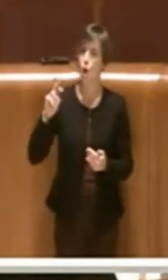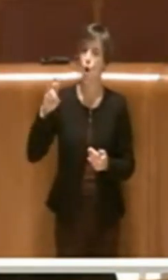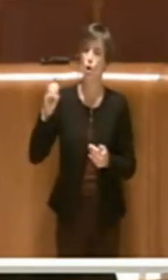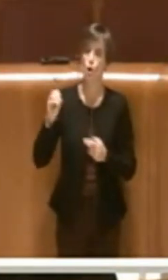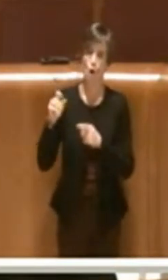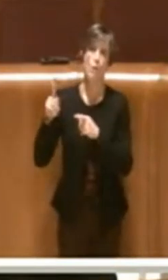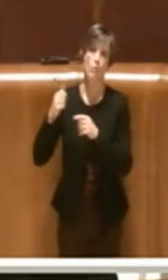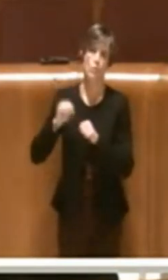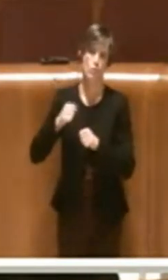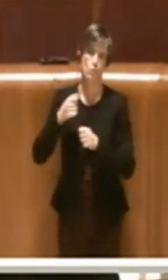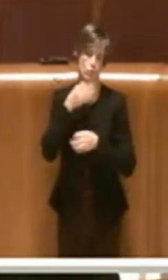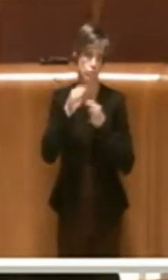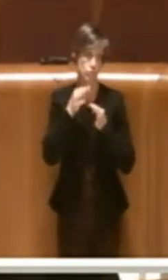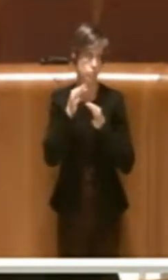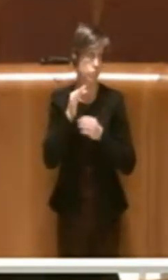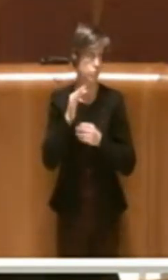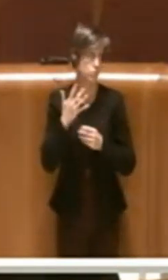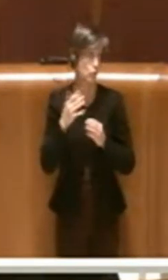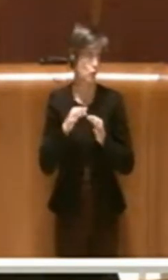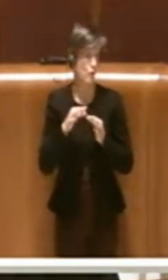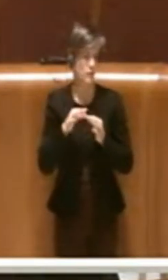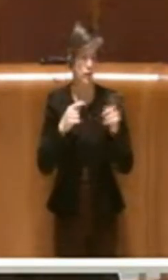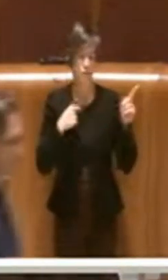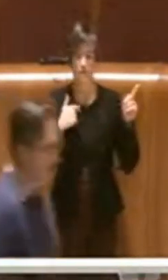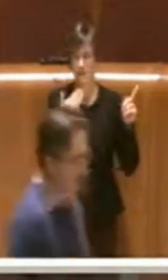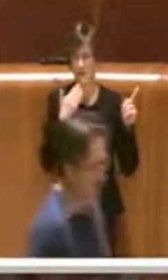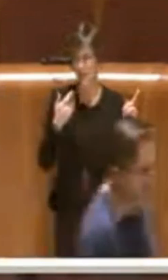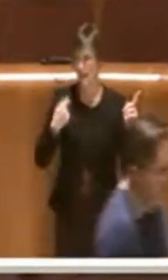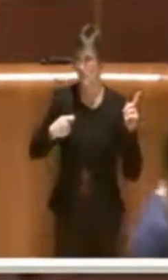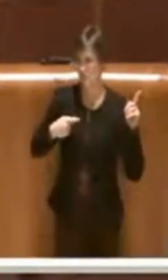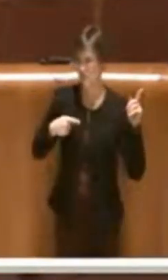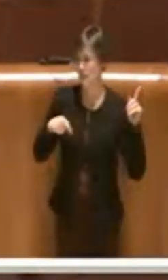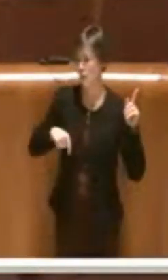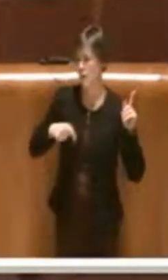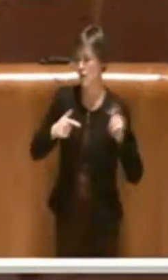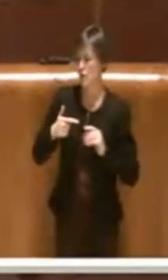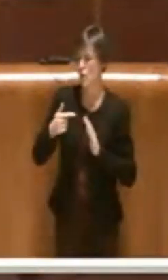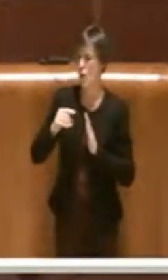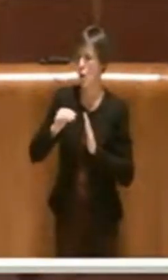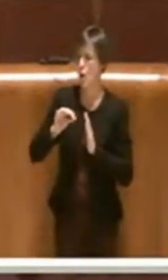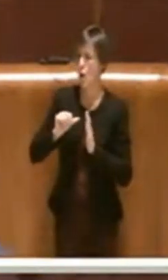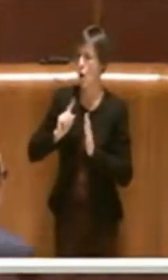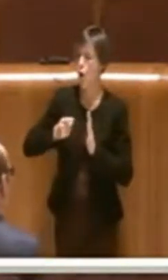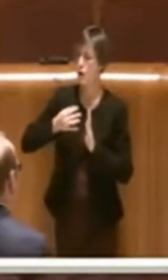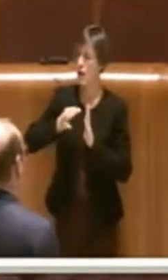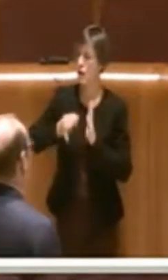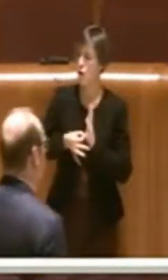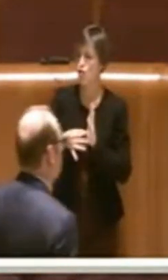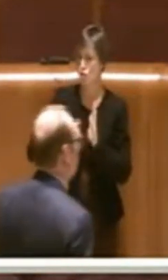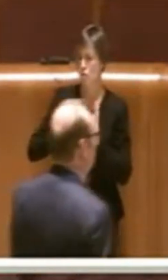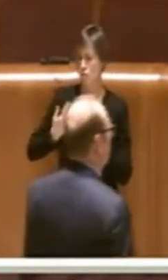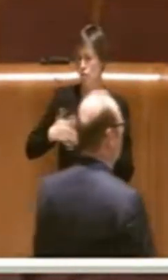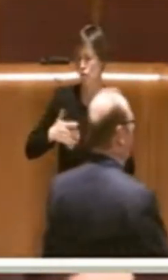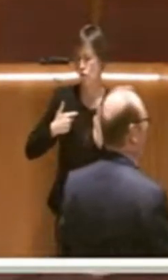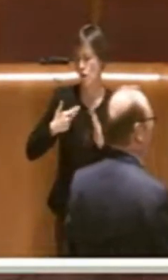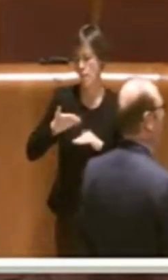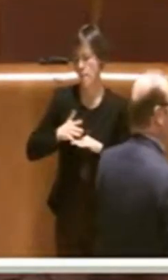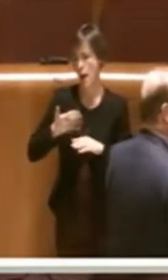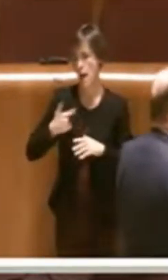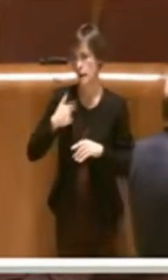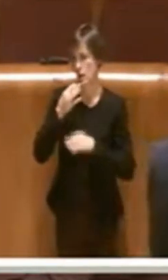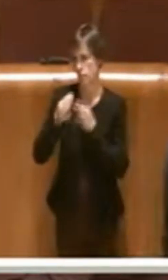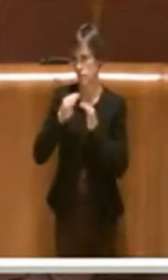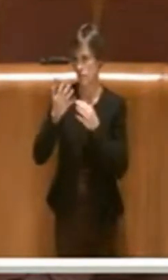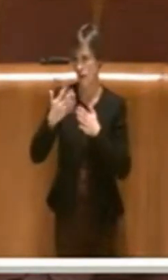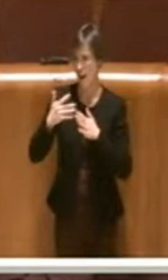allora grazie presidente questo ordine del giorno è un ordine del giorno che già in parte ho illustrato nel mio intervento